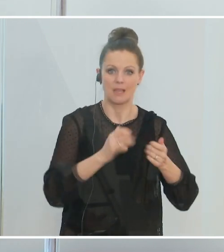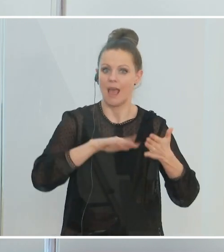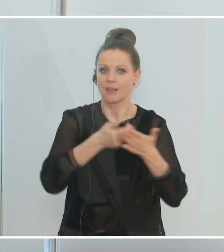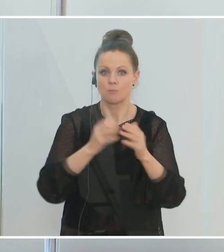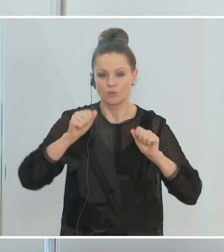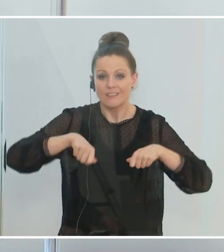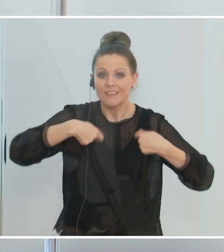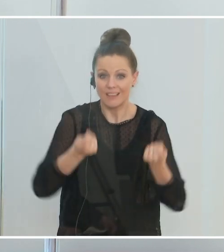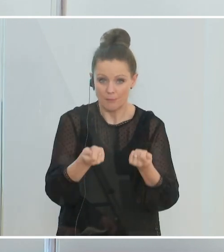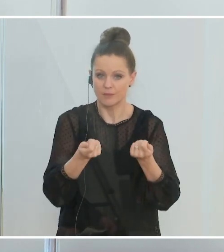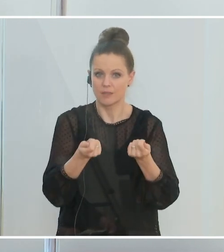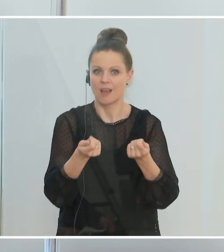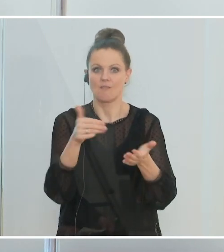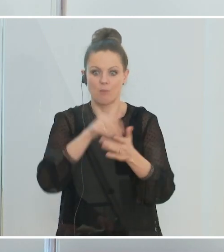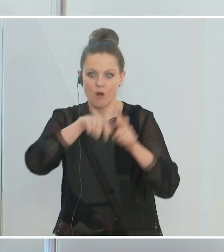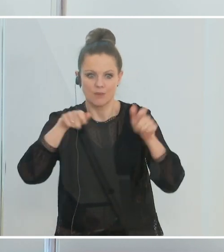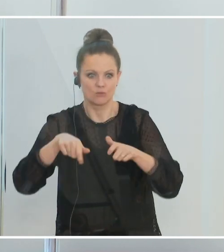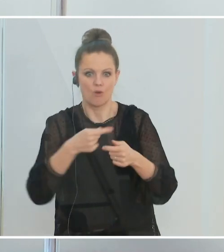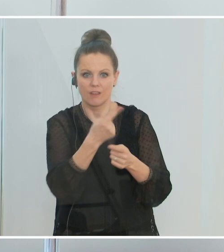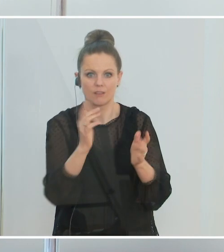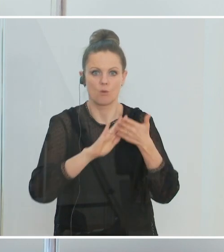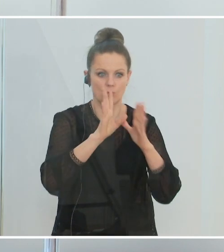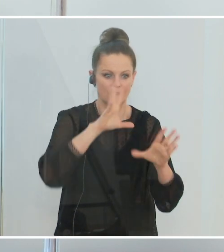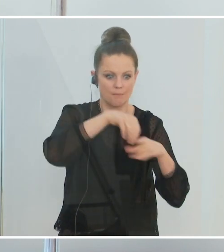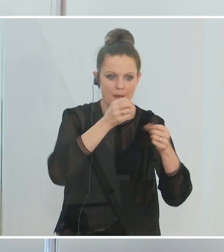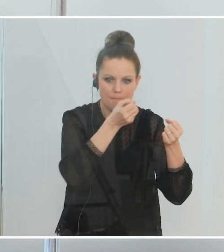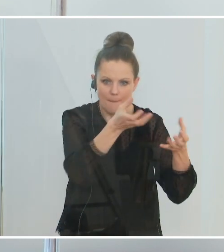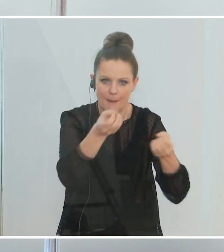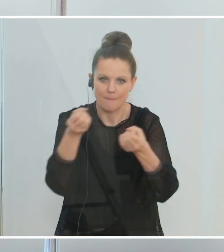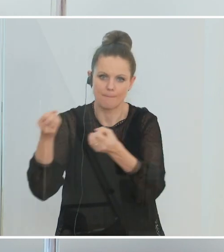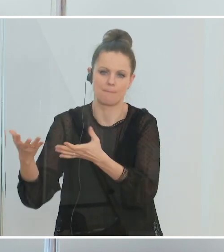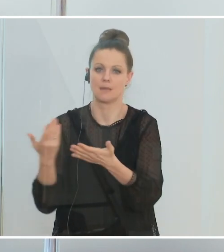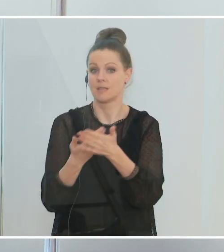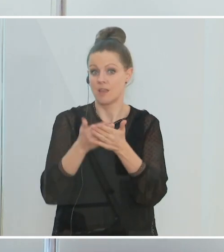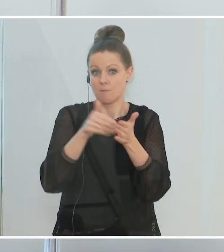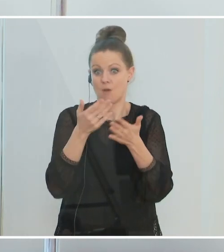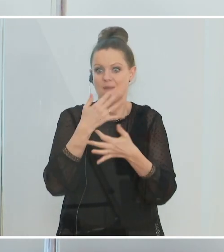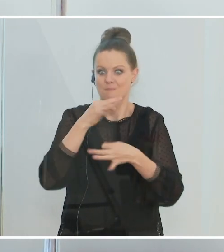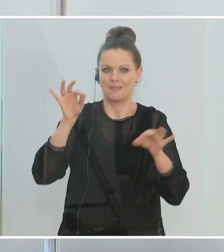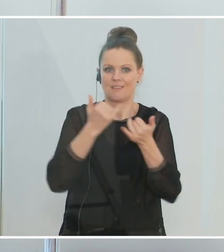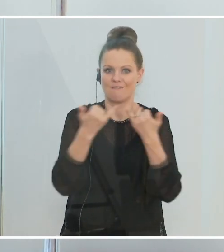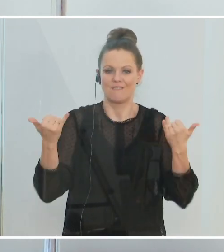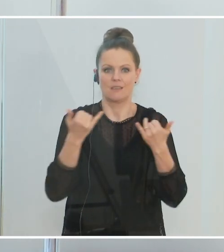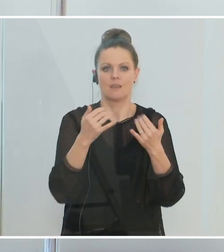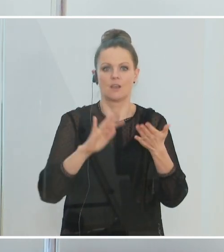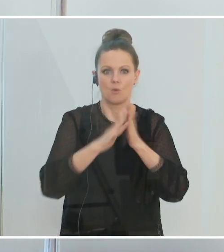es und sozusagen, wir versuchen jetzt, wo kann man noch besser werden, damit es wirklich in den Communities